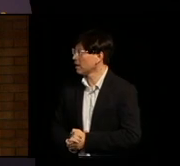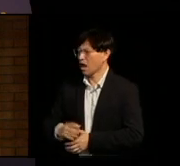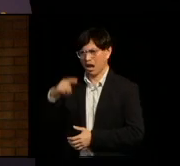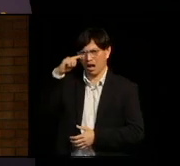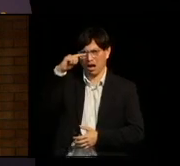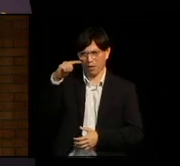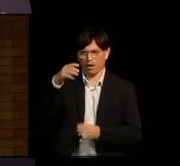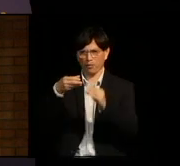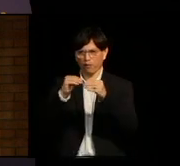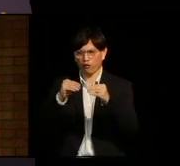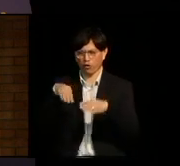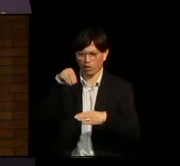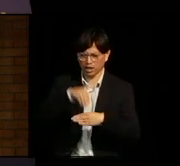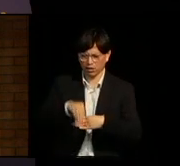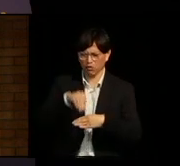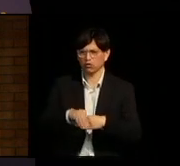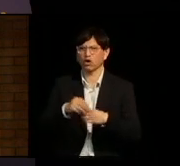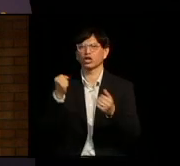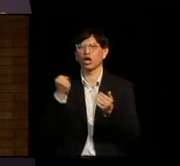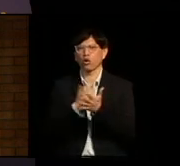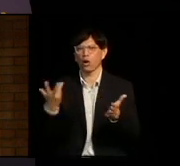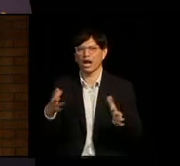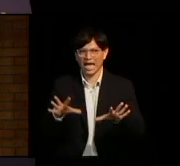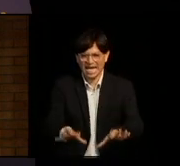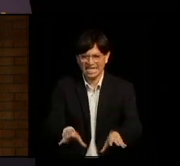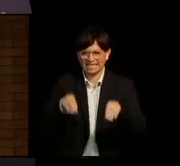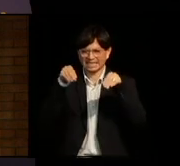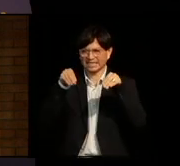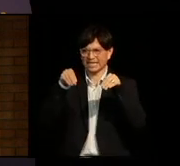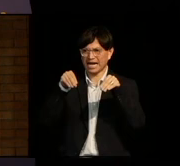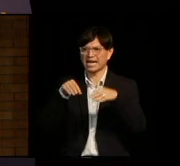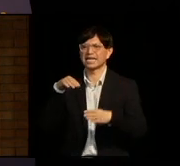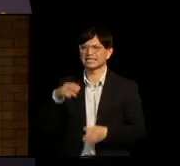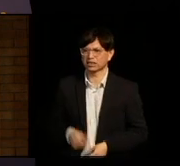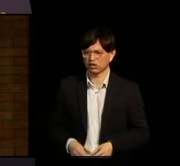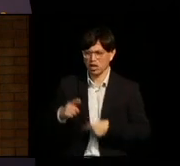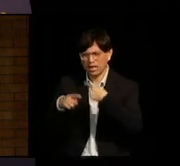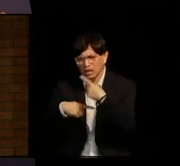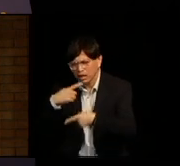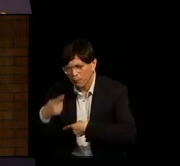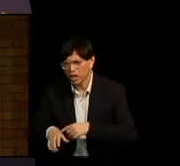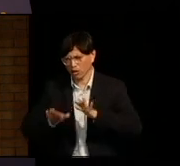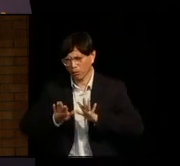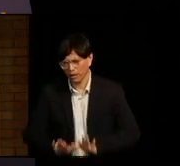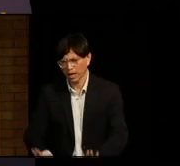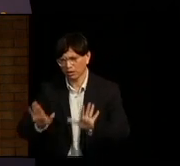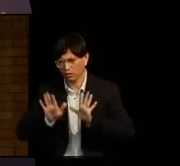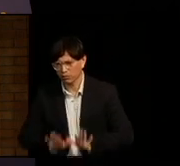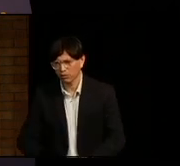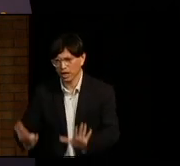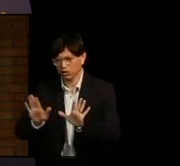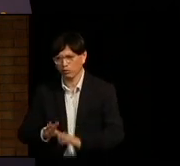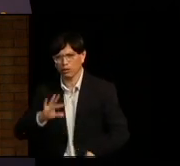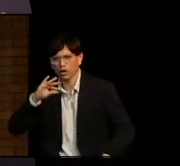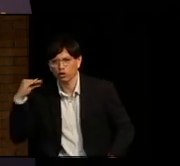di inclusione è proprio iniziare da questo inserimento graduale in chiesa che poi porta Però piano piano a seguirla